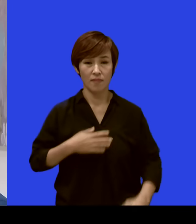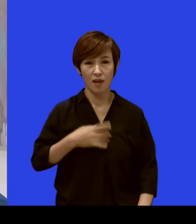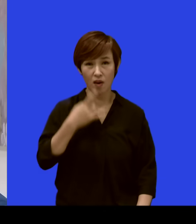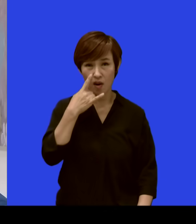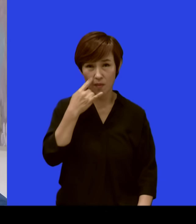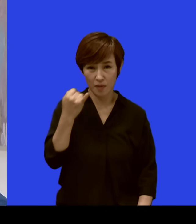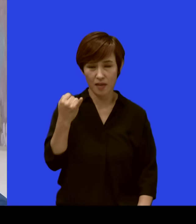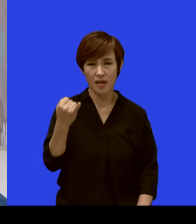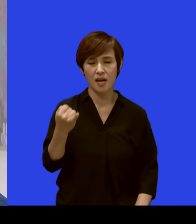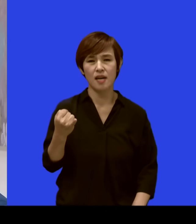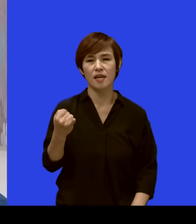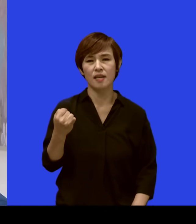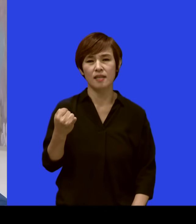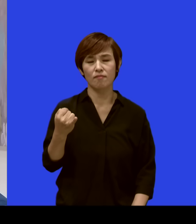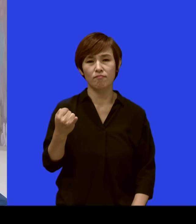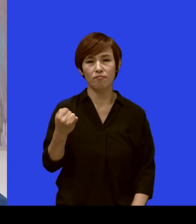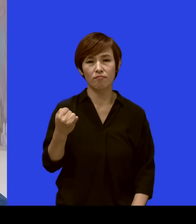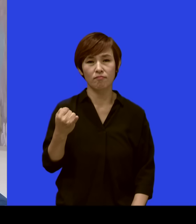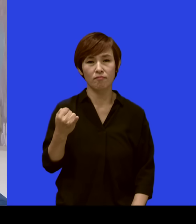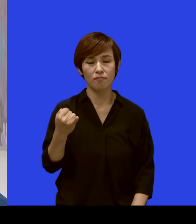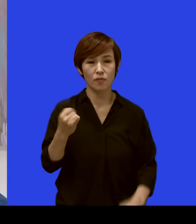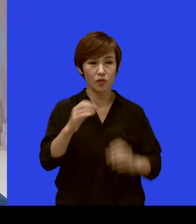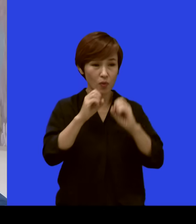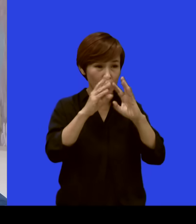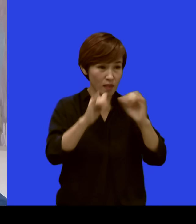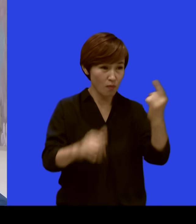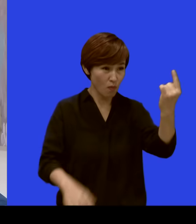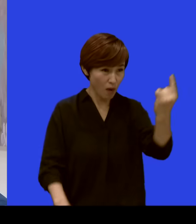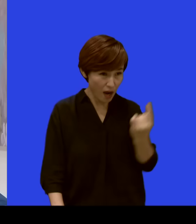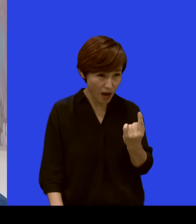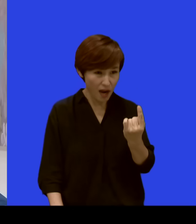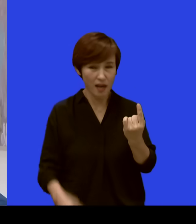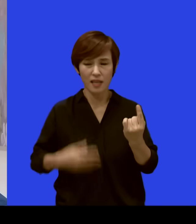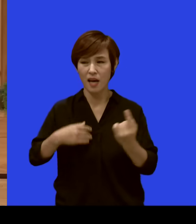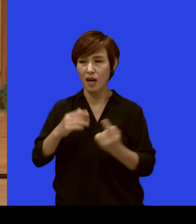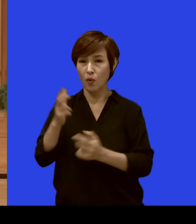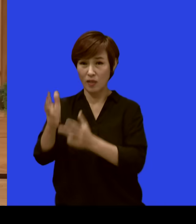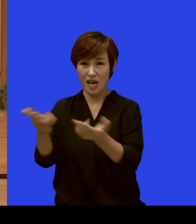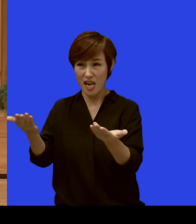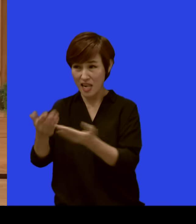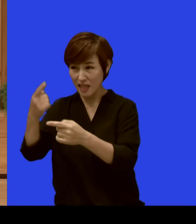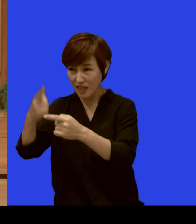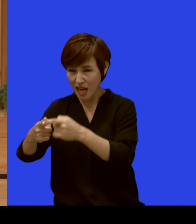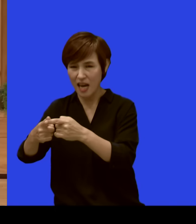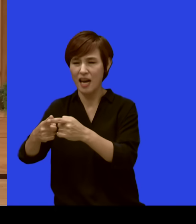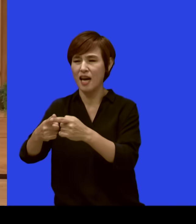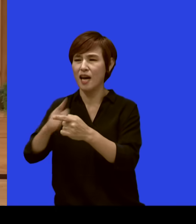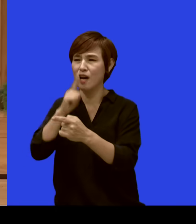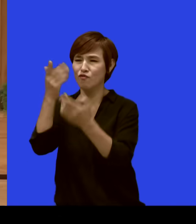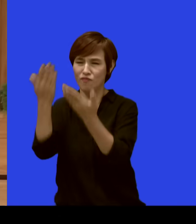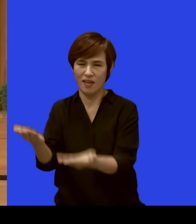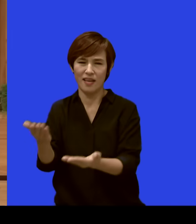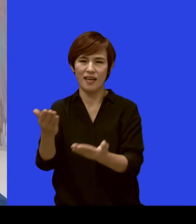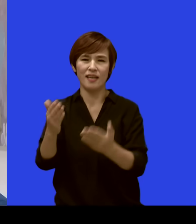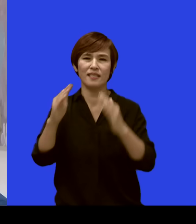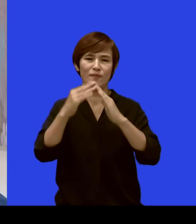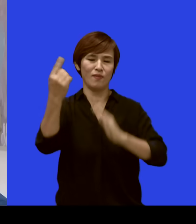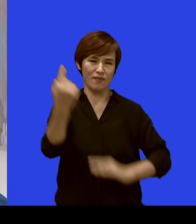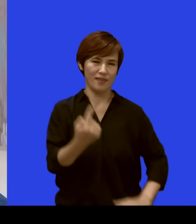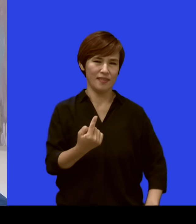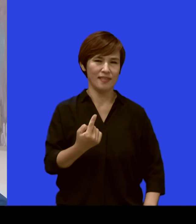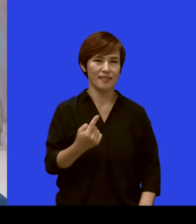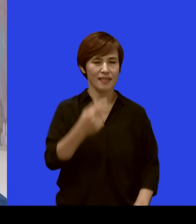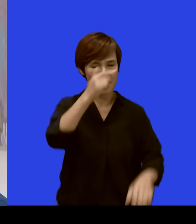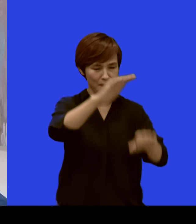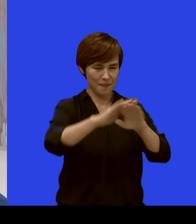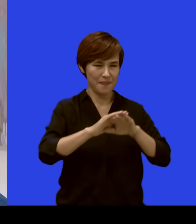일을 하셨는데 전도사님이 신방을 오신다고 중간에 반차를 내고 오셔서 신방 예배를 드렸어요. 근데 우리